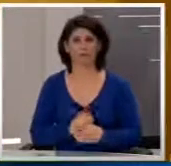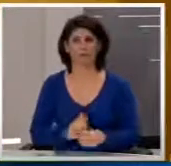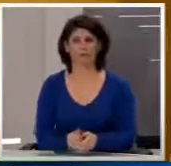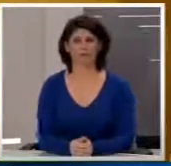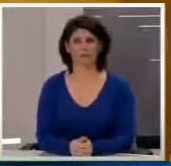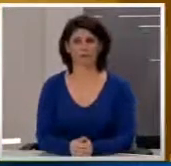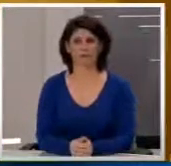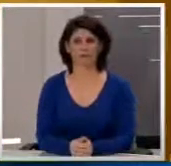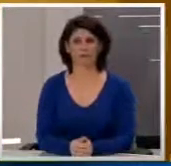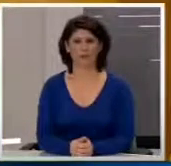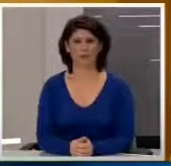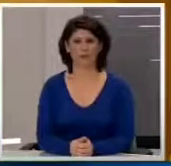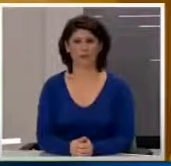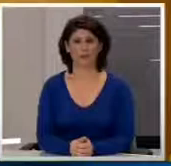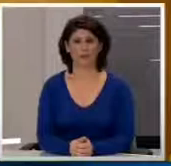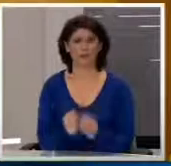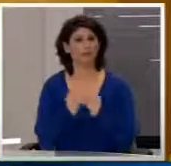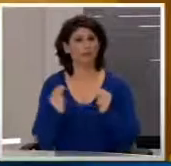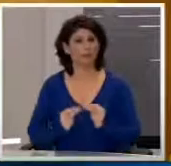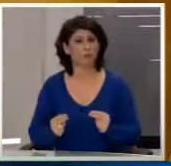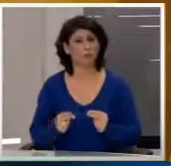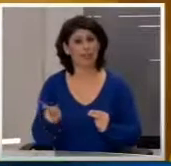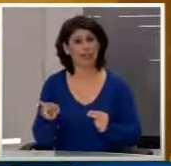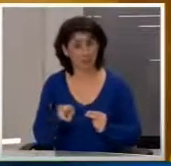Συνεπώς θα έλεγα ότι και οι δύο